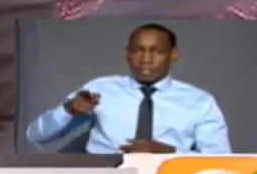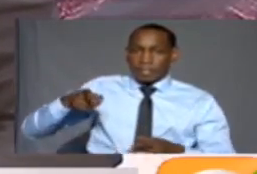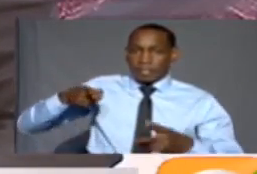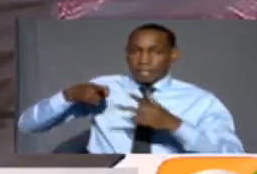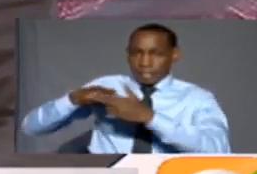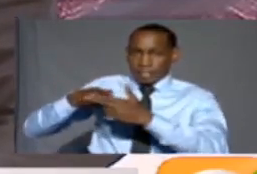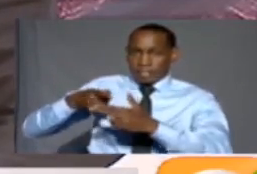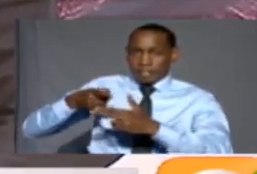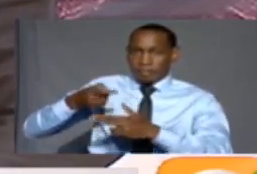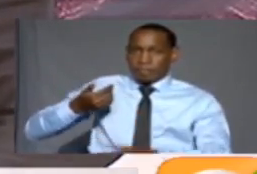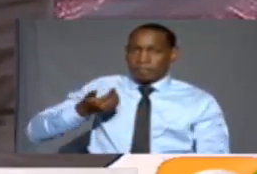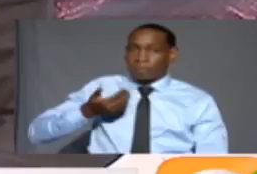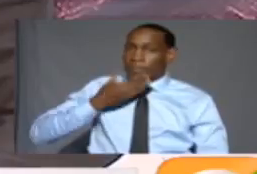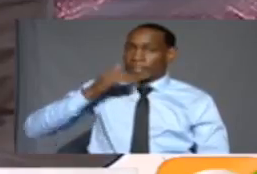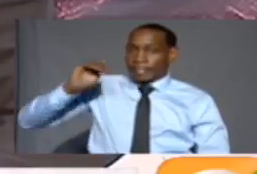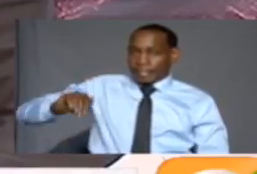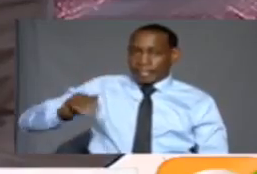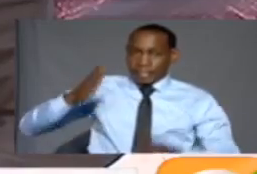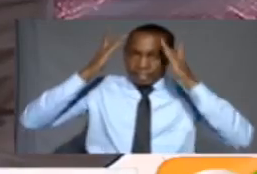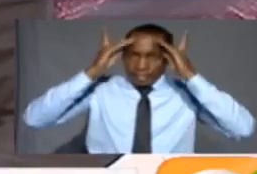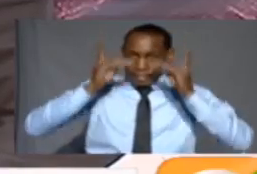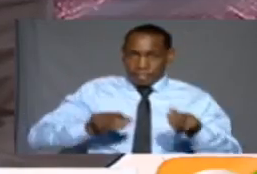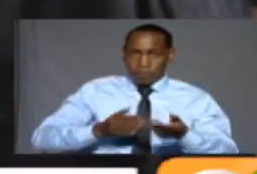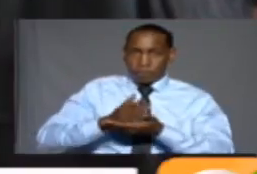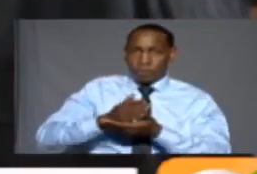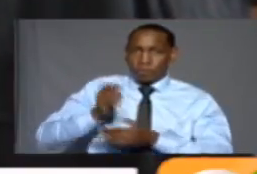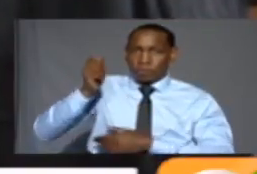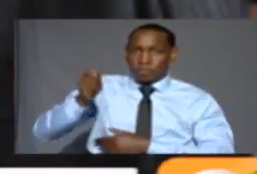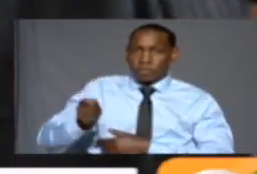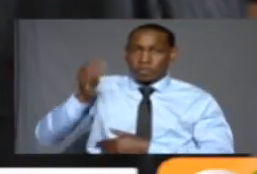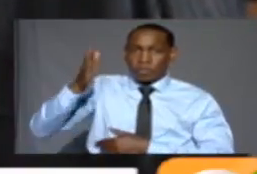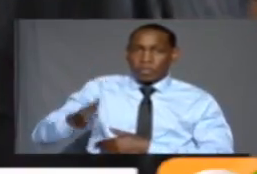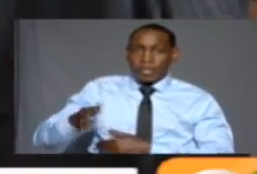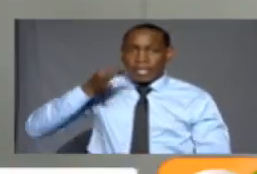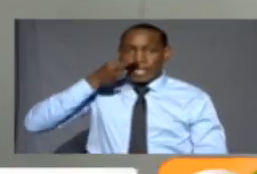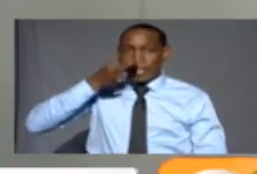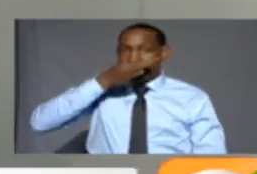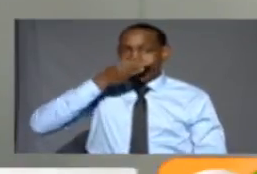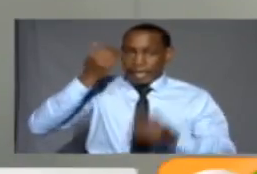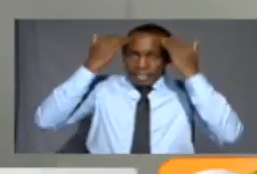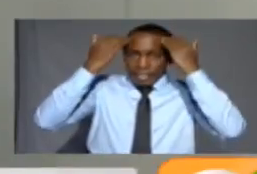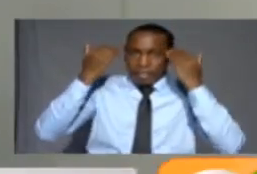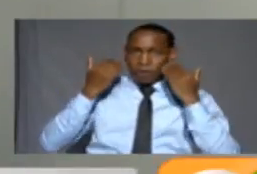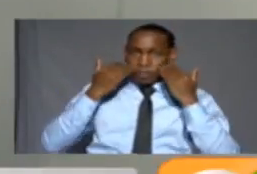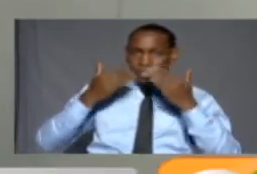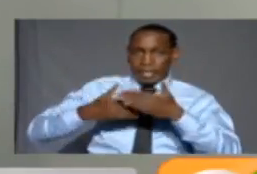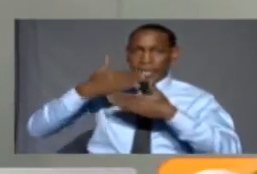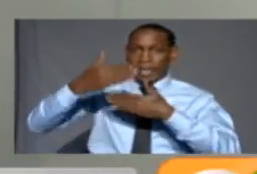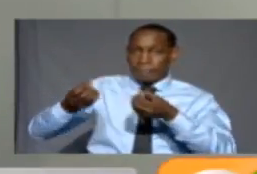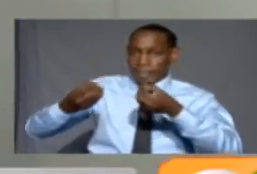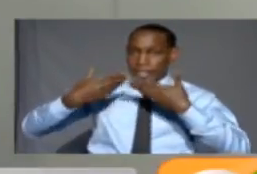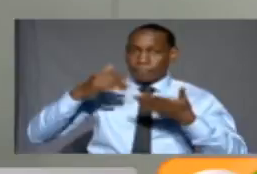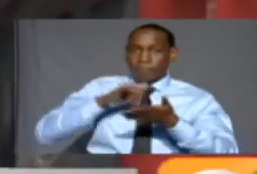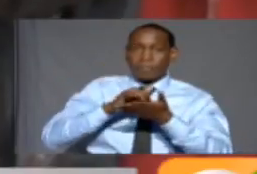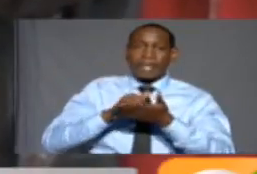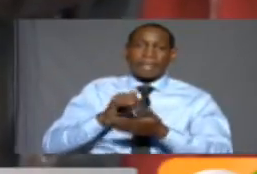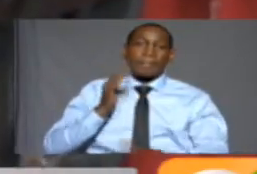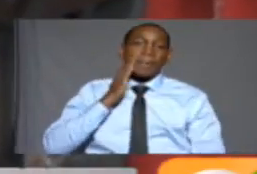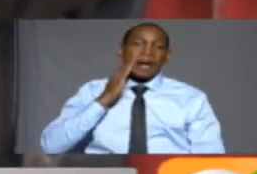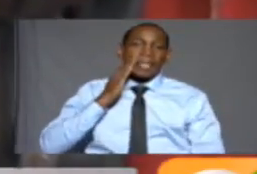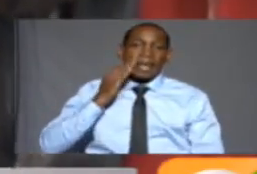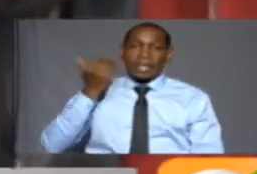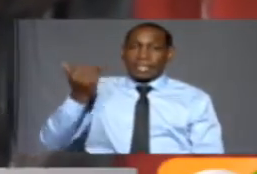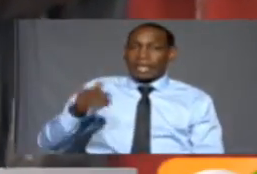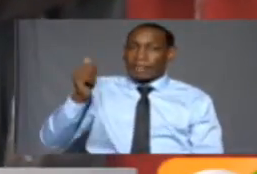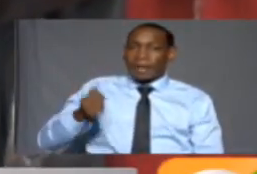nyeti zake. Uamuzi uliotolewa na hakimu mkazi wa mahakama ya Nyeri Neli Kariuki baada ya kuarifiwa kuwa mamake mtoto huyo